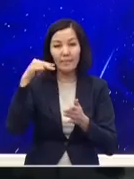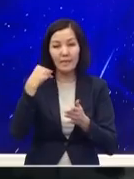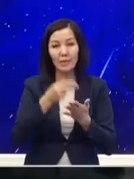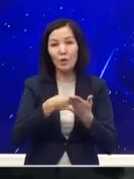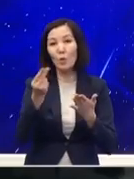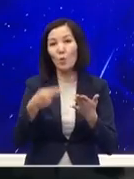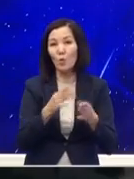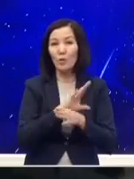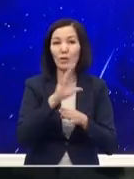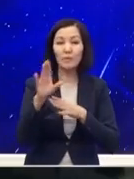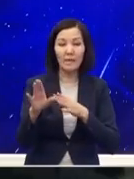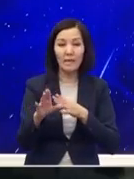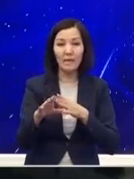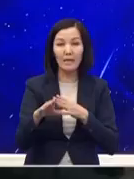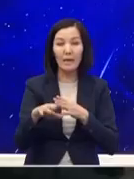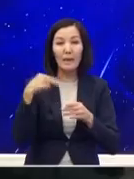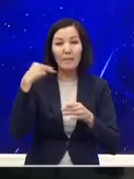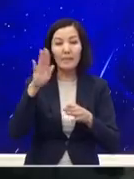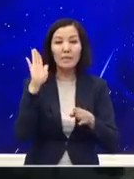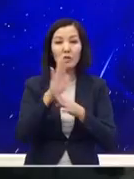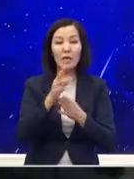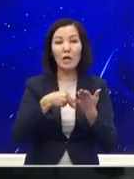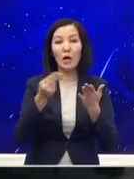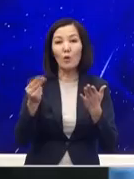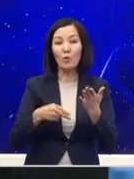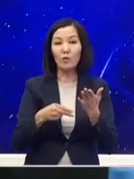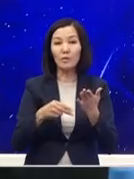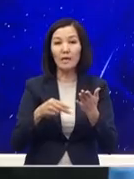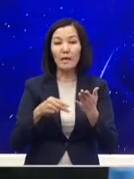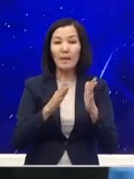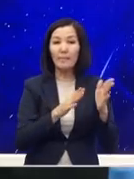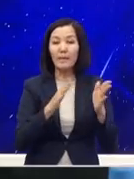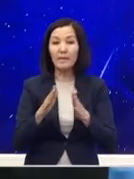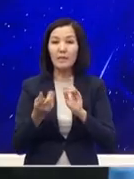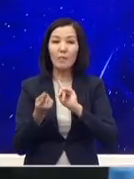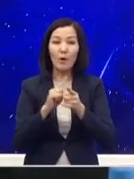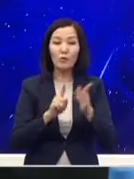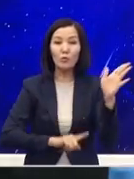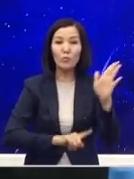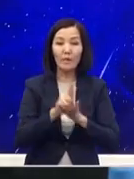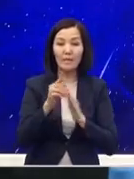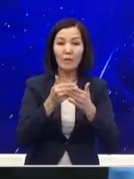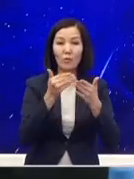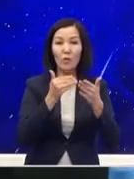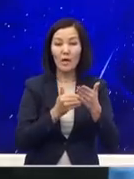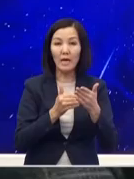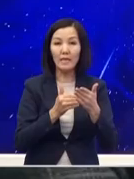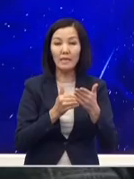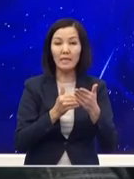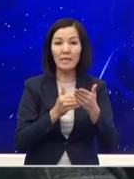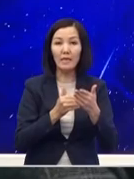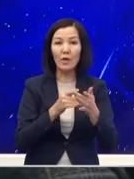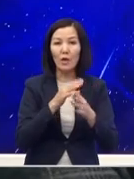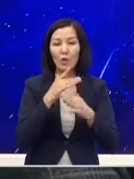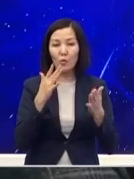қоюына жіберіледі. Президент жарлыққа қол қойса, біртіндеп латын қарпіне көшу жұмыстары басталады. Оған дейін тілші ғалымдардың